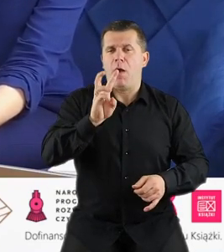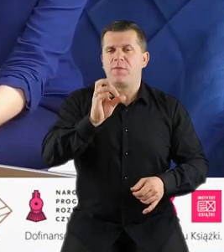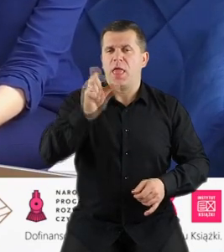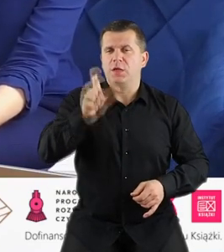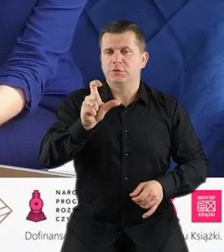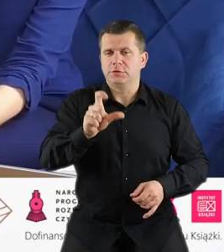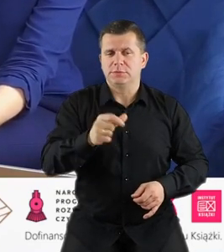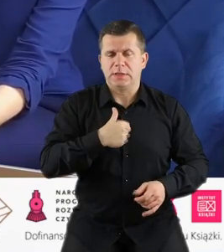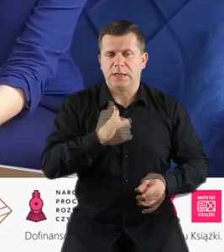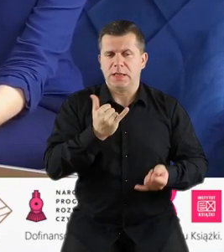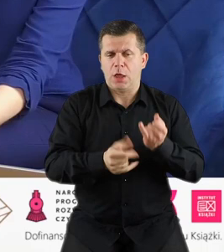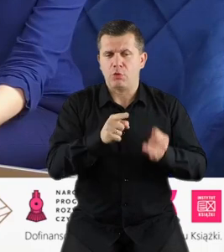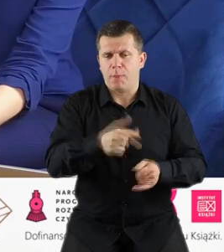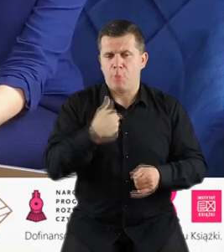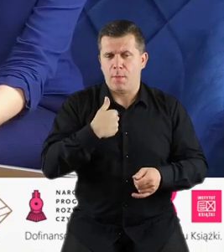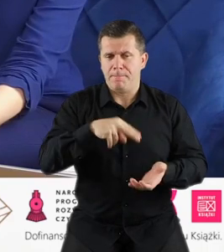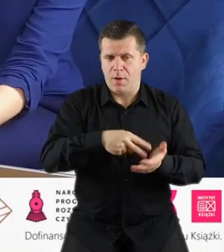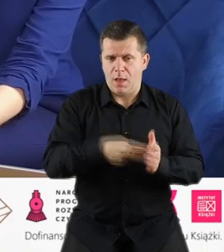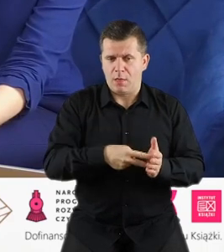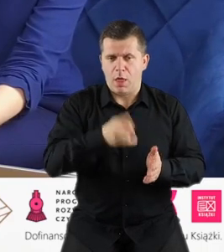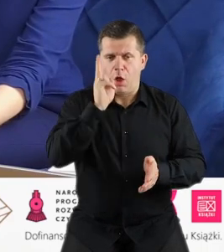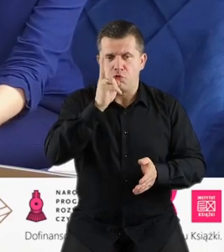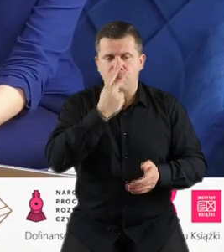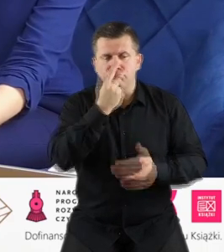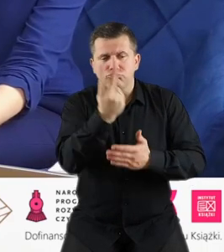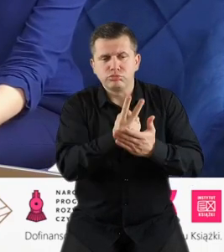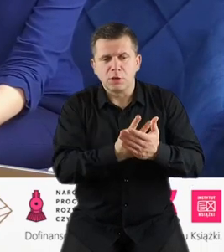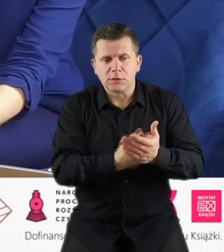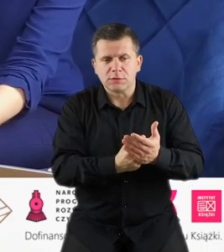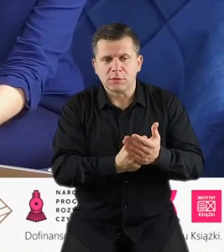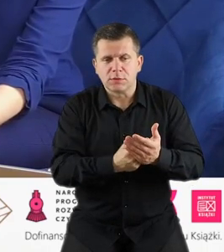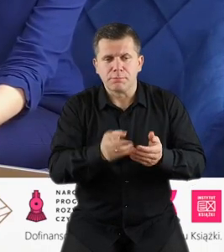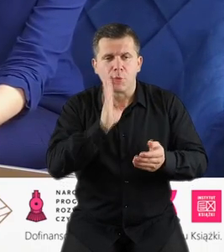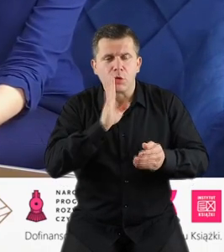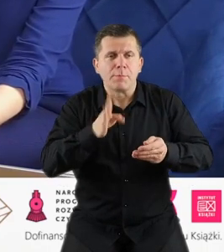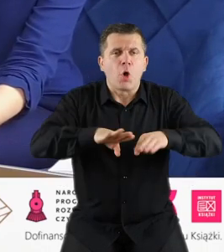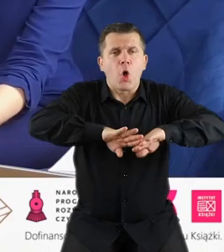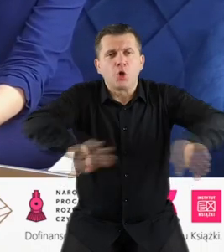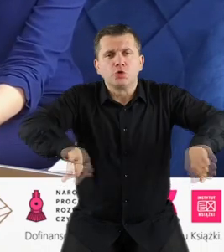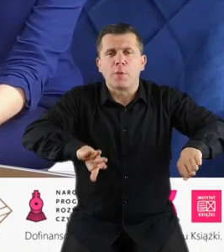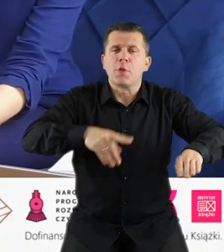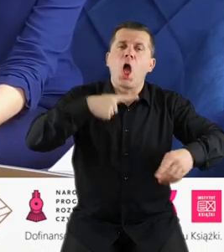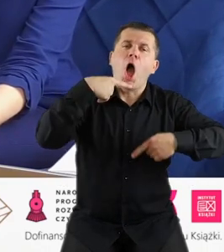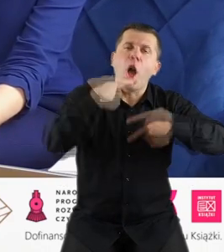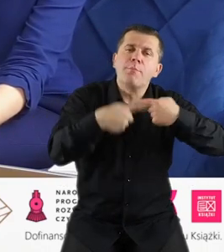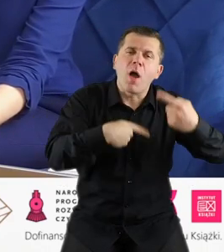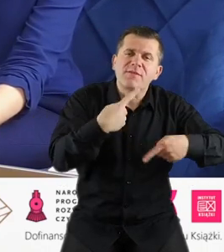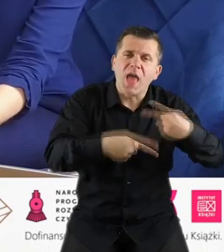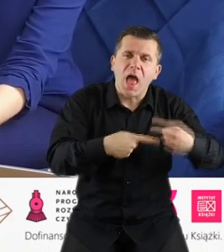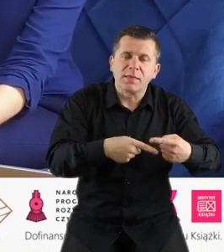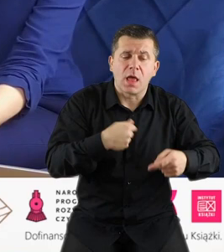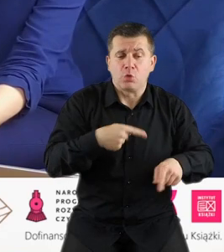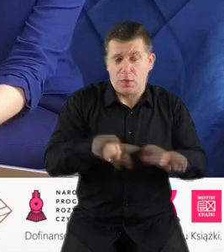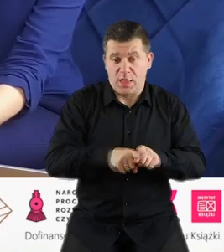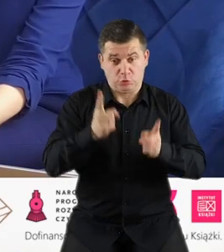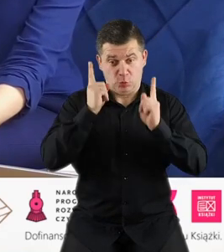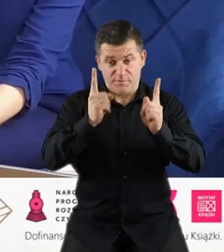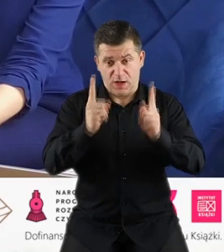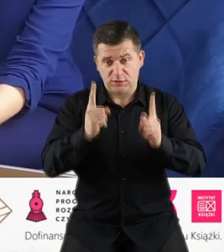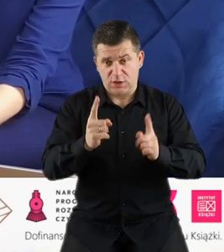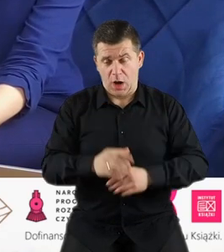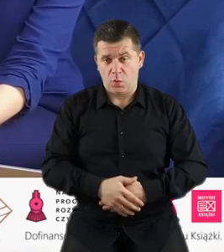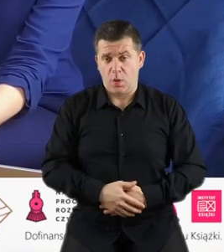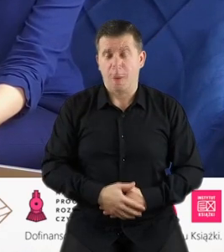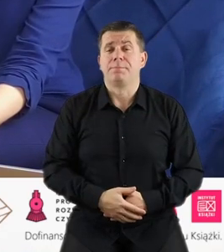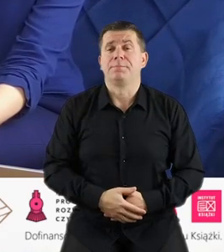mój zamiar, tak? Mhm. A ktoś by to przeczytał jako osobne opowiadanie, to także uważałabym,